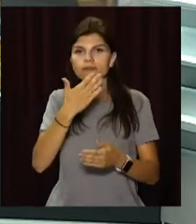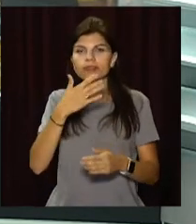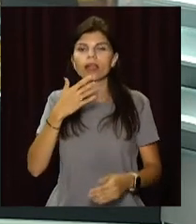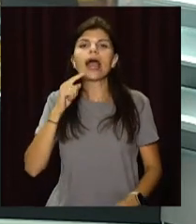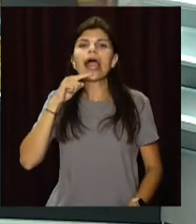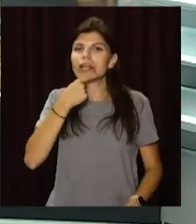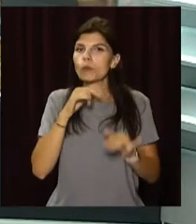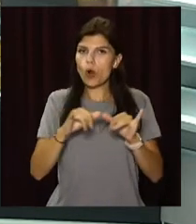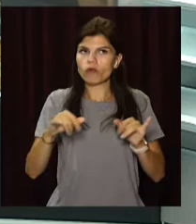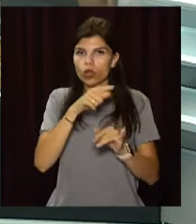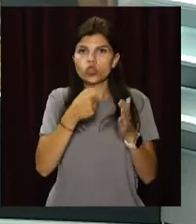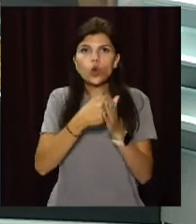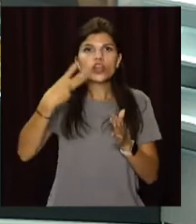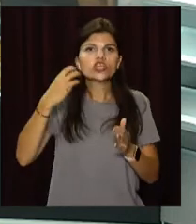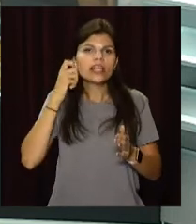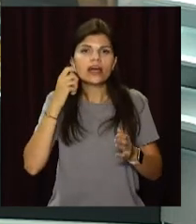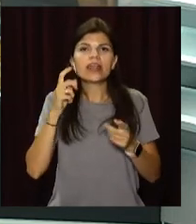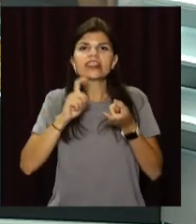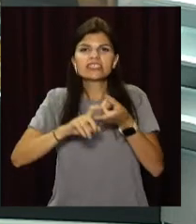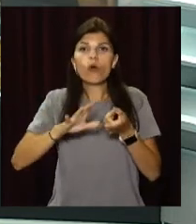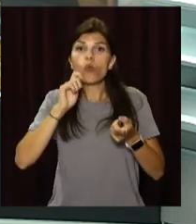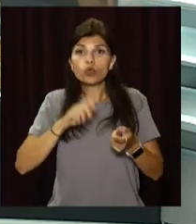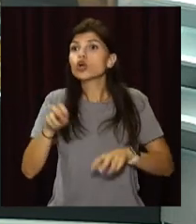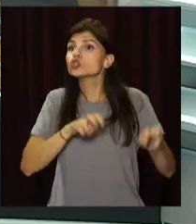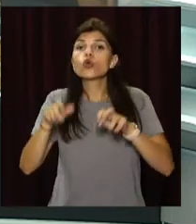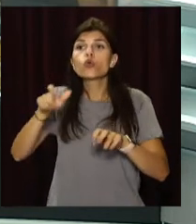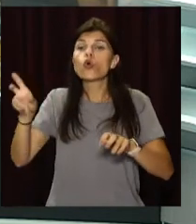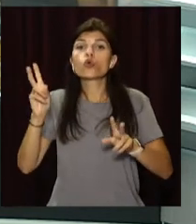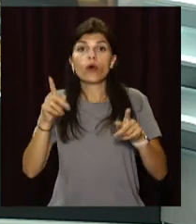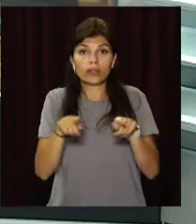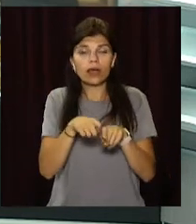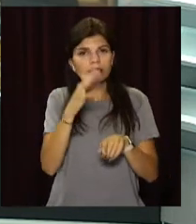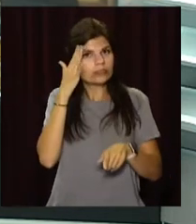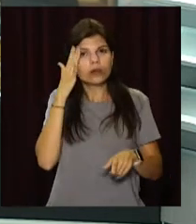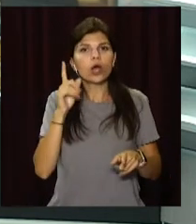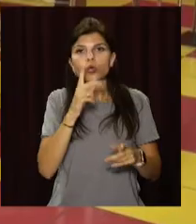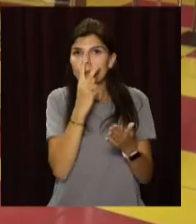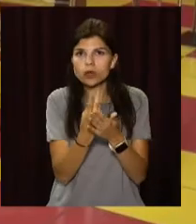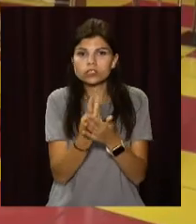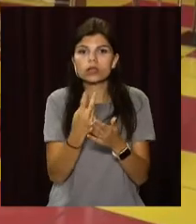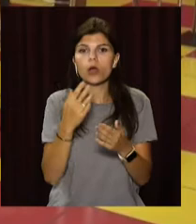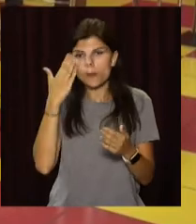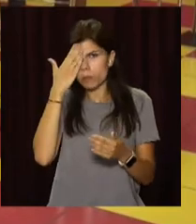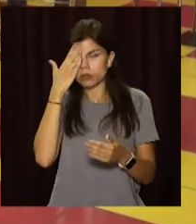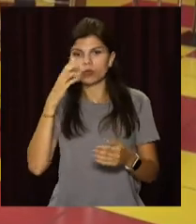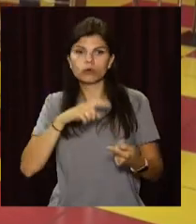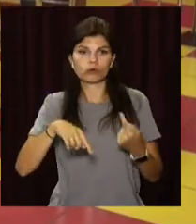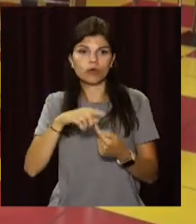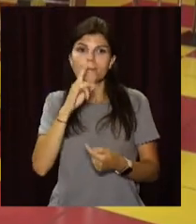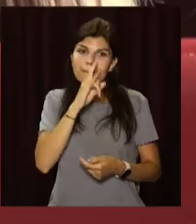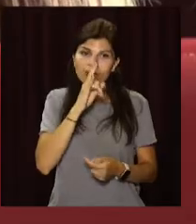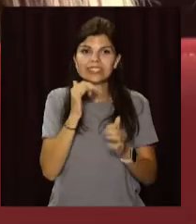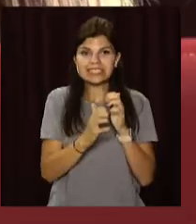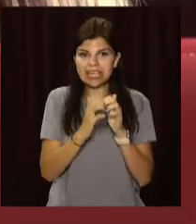департаменті економрозвитку до 30-річчя незалежності України. Там кажуть, у такий спосіб прагнуть продемонструвати спроможність підприємців малого